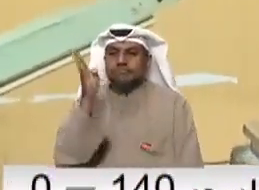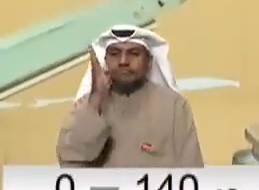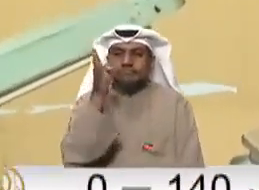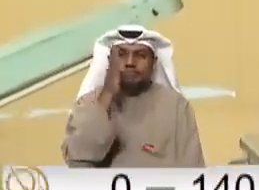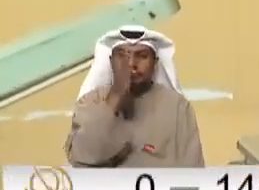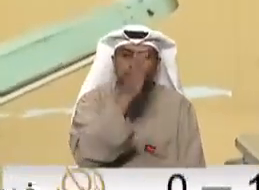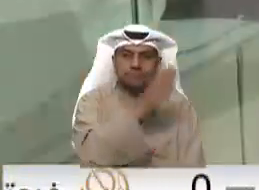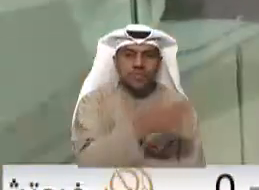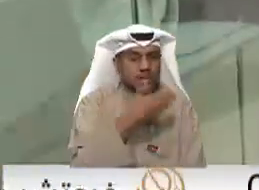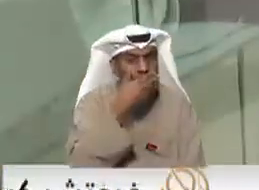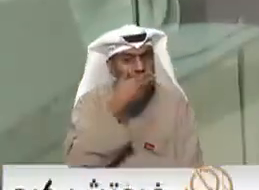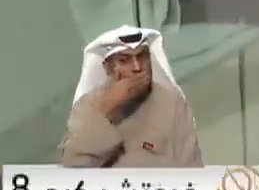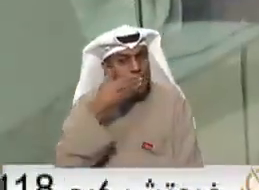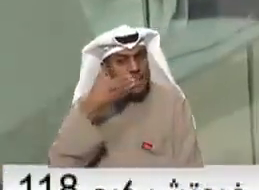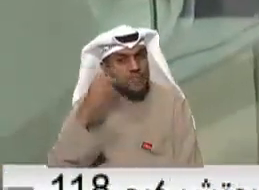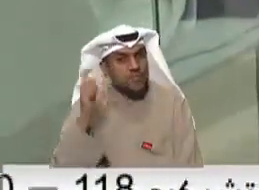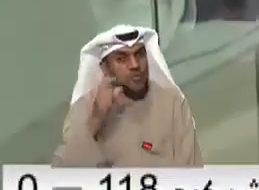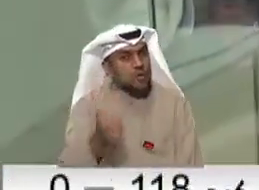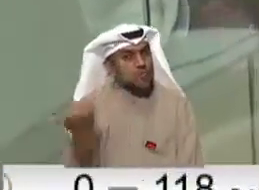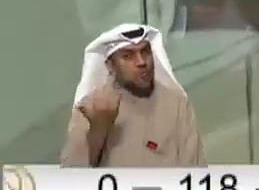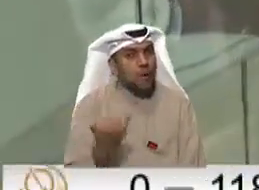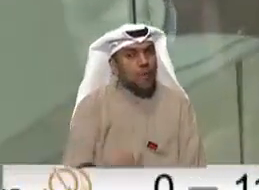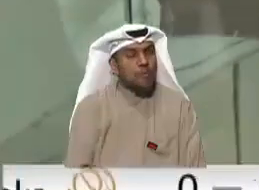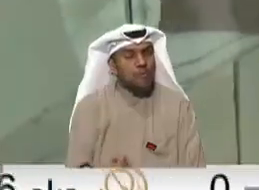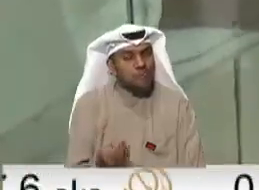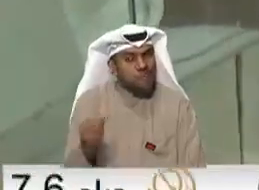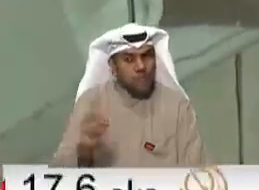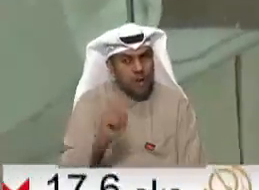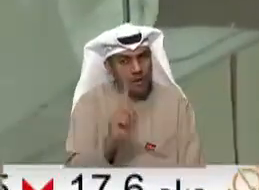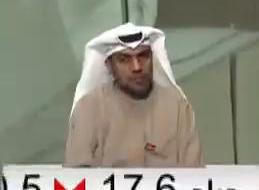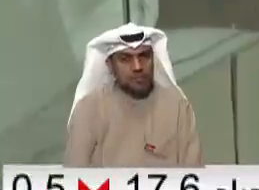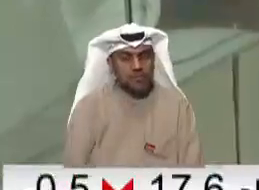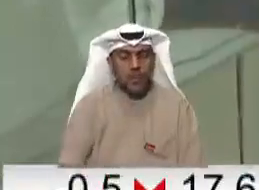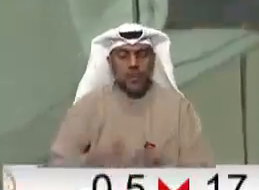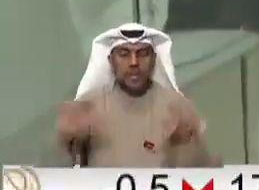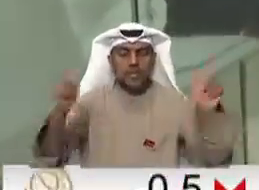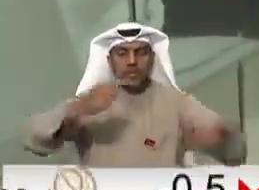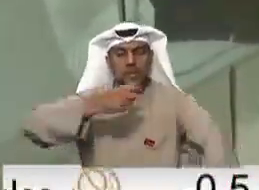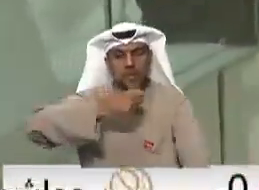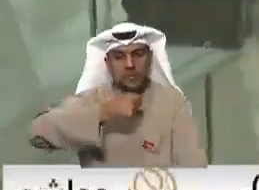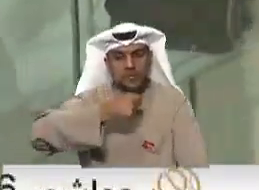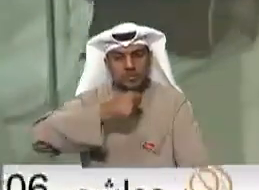خلال شهر رمضان المبارك للمواد الأساسية. نواف الشراكي، تلفزيون دولة الكويت.